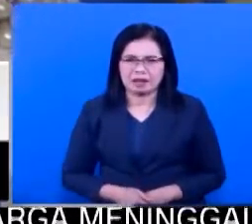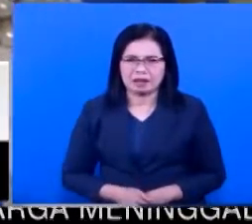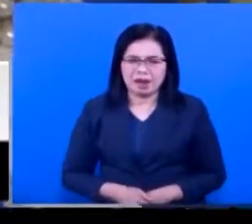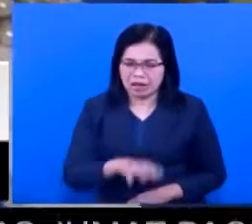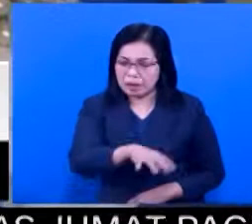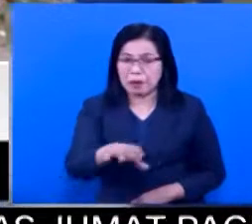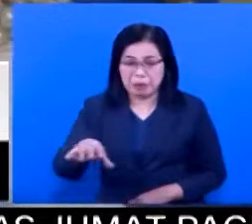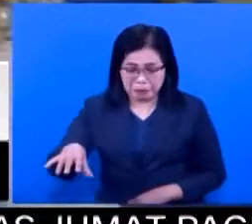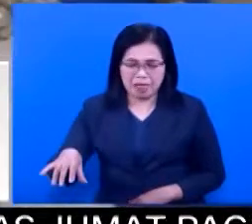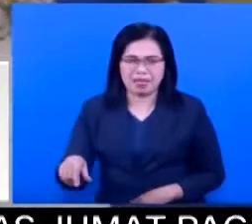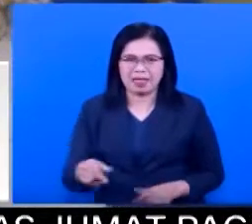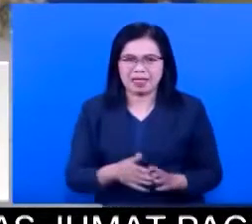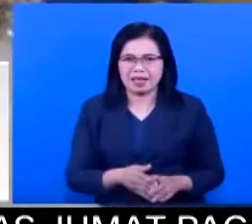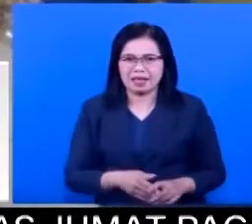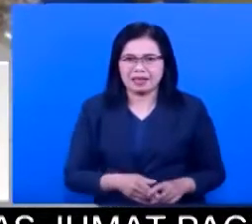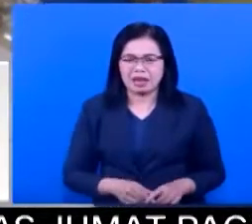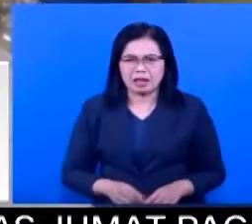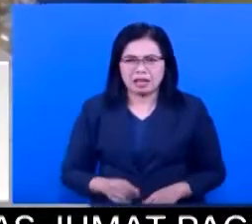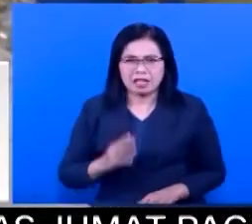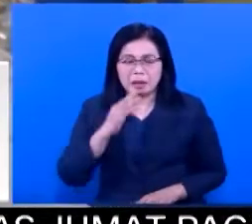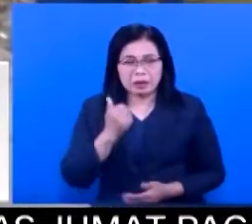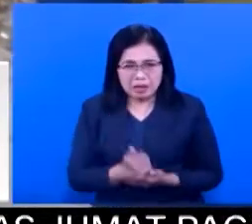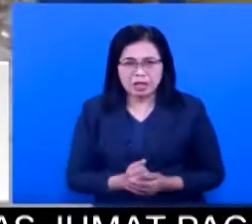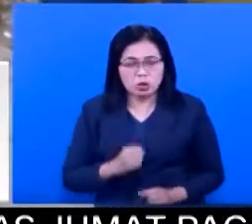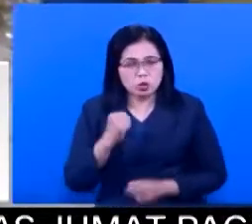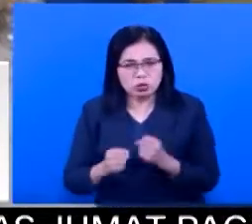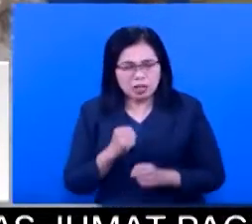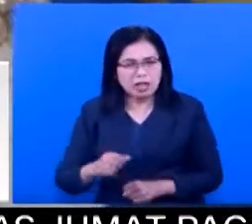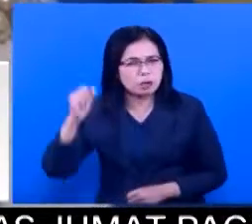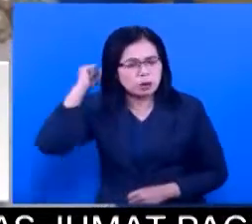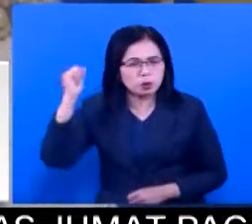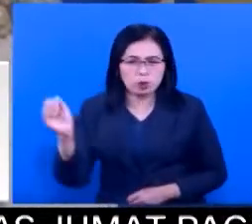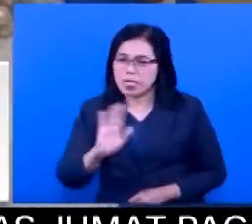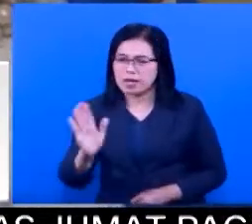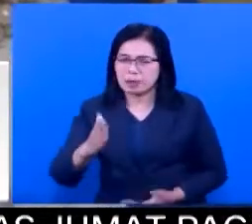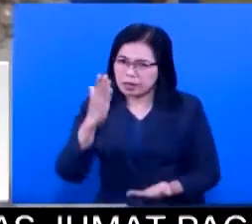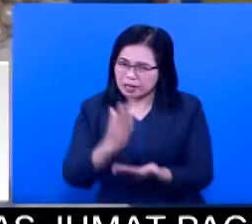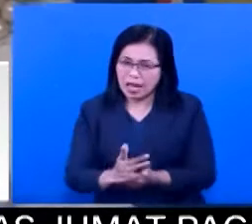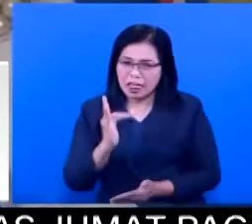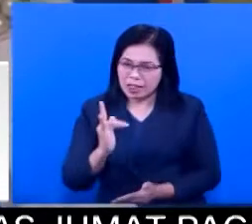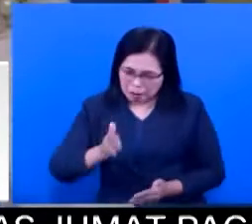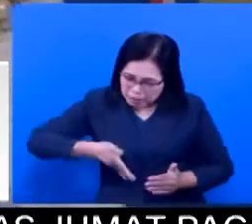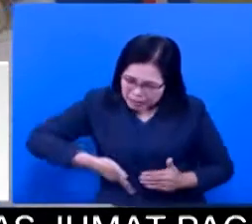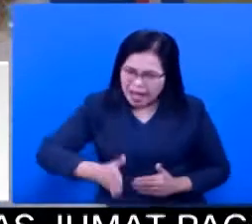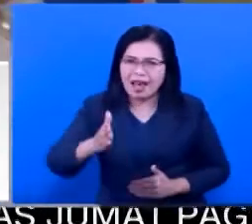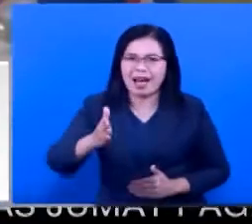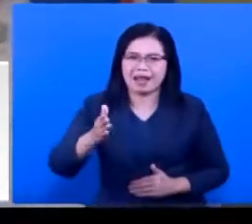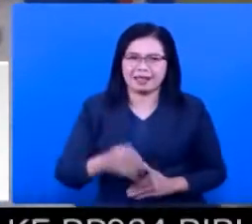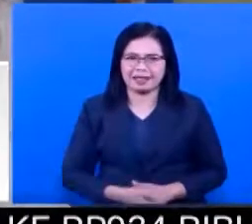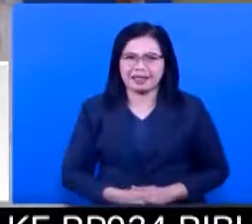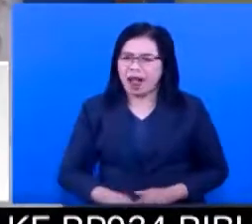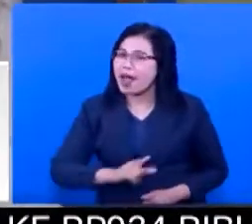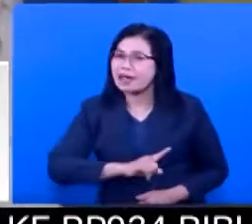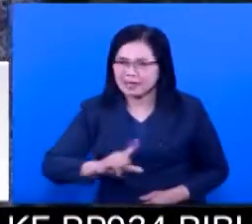itu. Yang penting usahanya ibu-ibu ini tidak sampai berhenti, tetap jalan meskipun tidak seperti